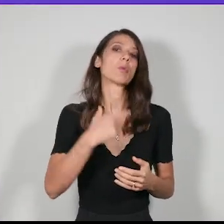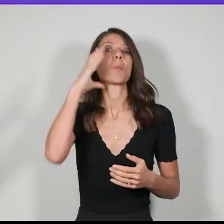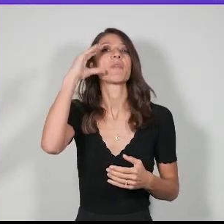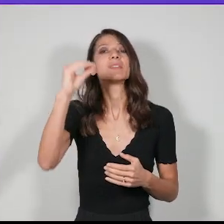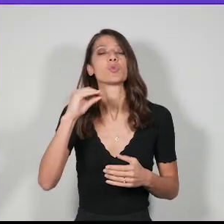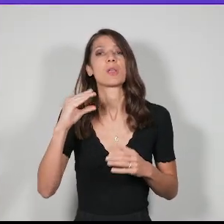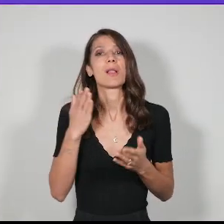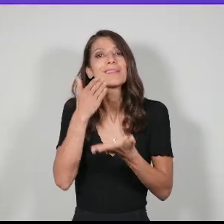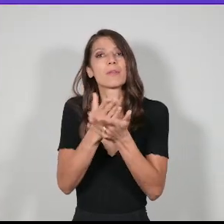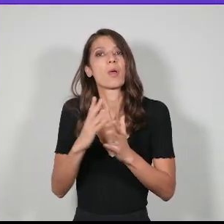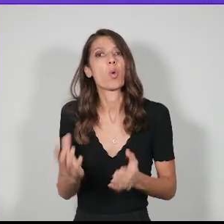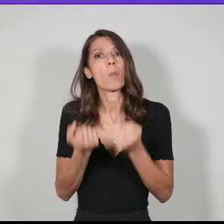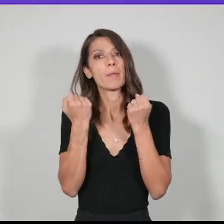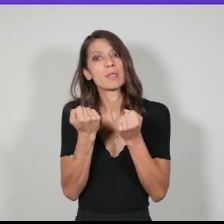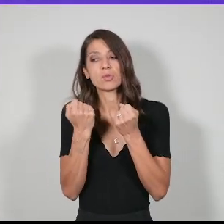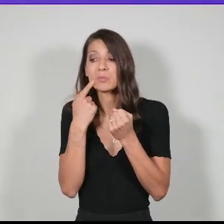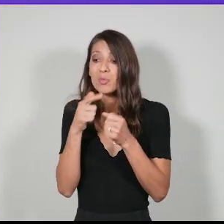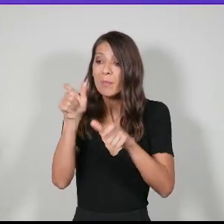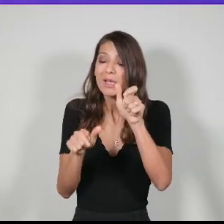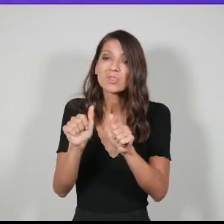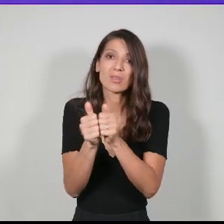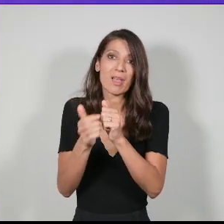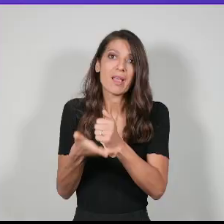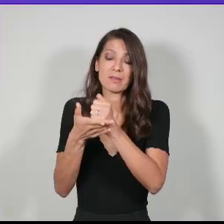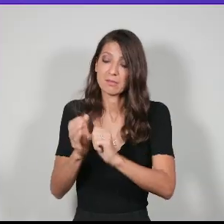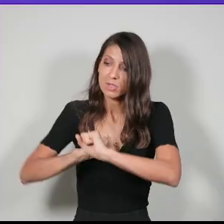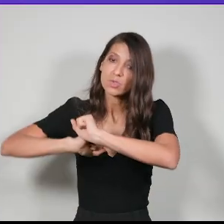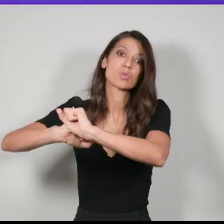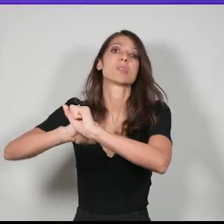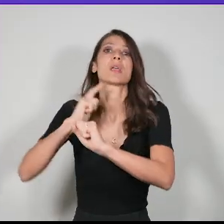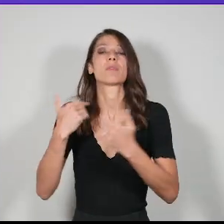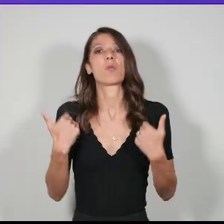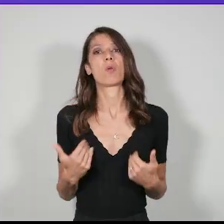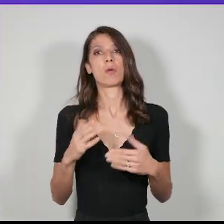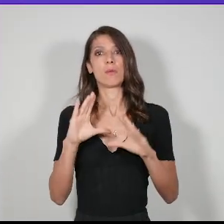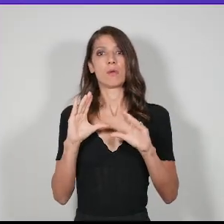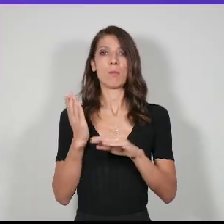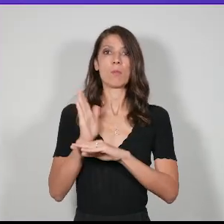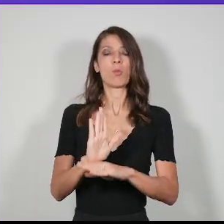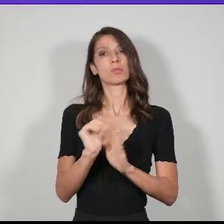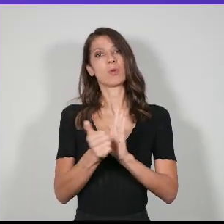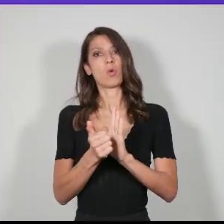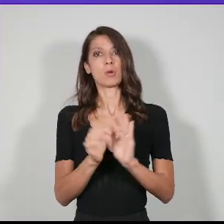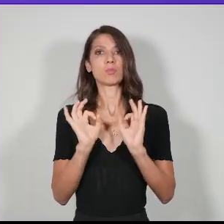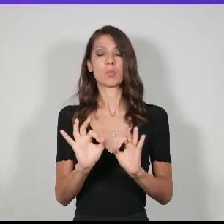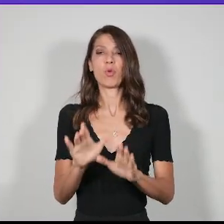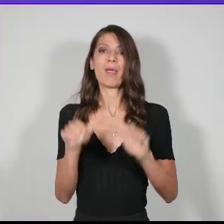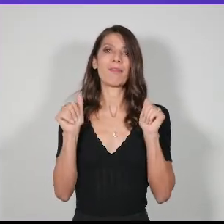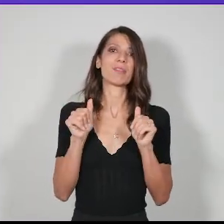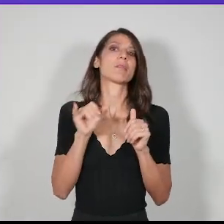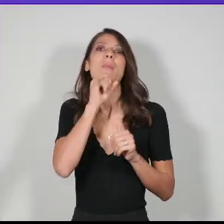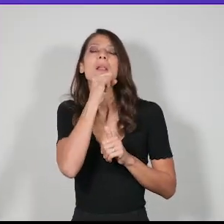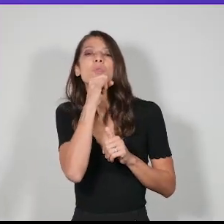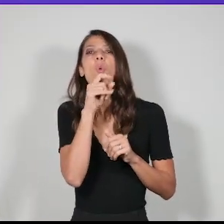intervient dans son soutien aux aidants, dans sa posture, pour éviter qu'il soit dans les injonctions, dans les maladresses et dans des choses qui peuvent être